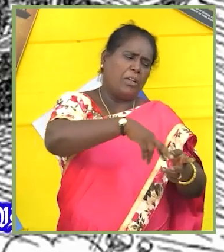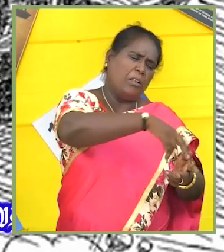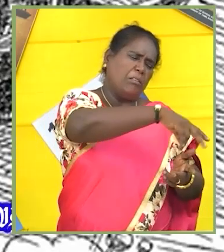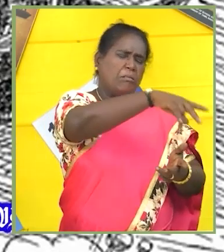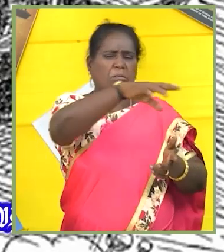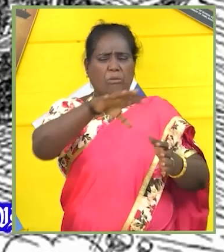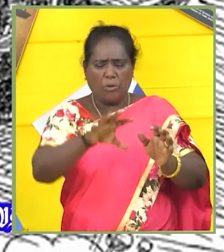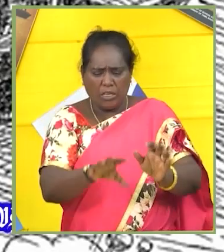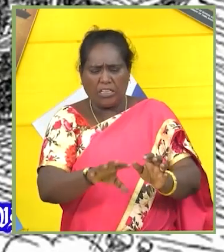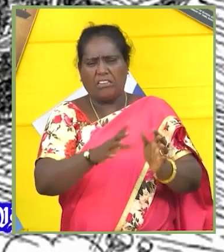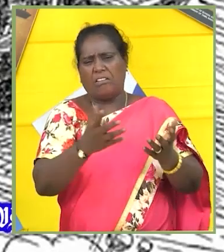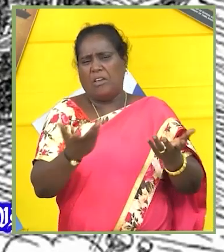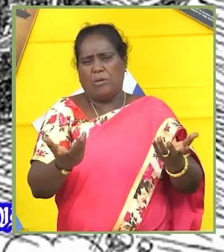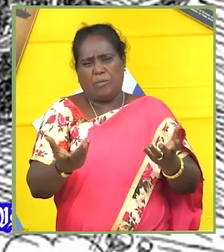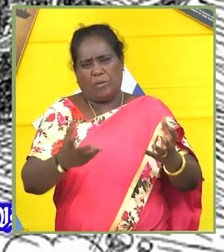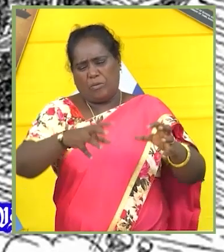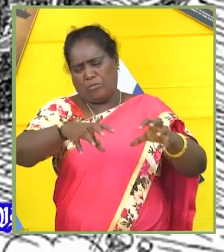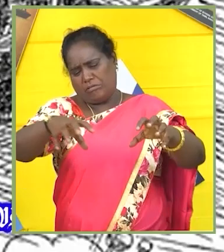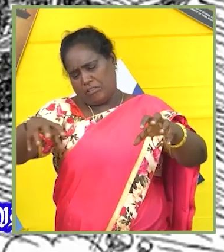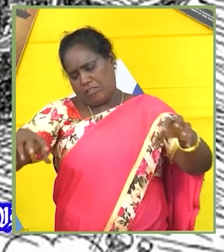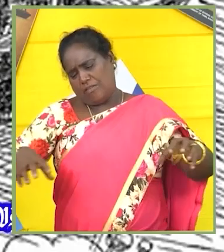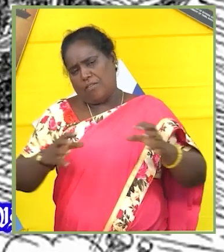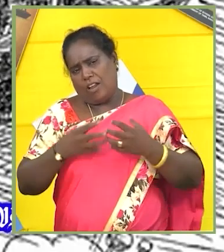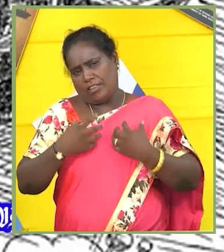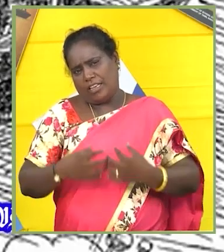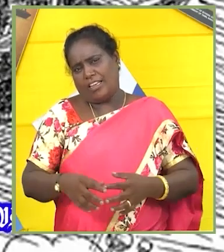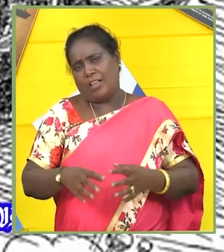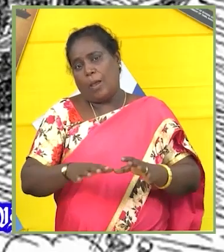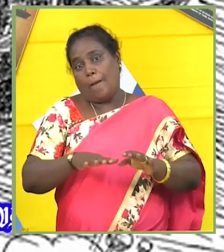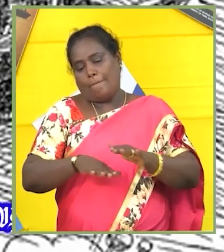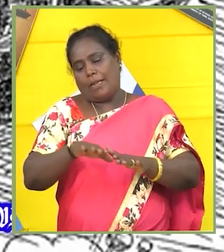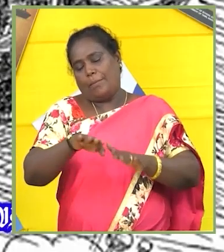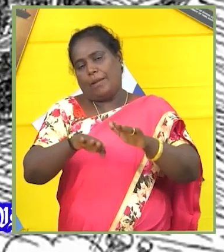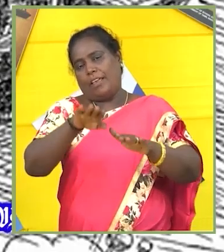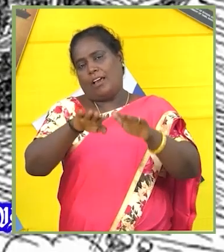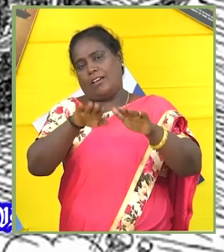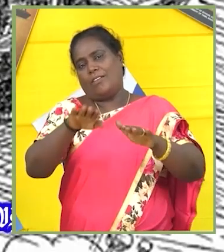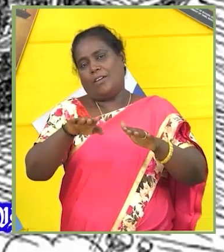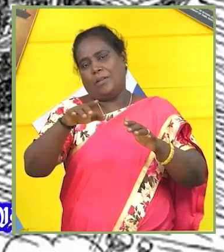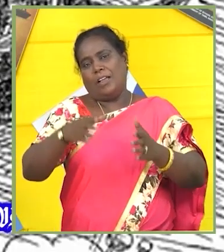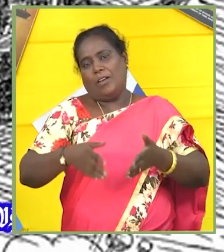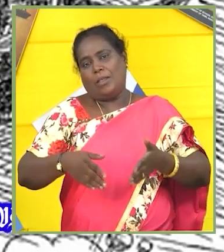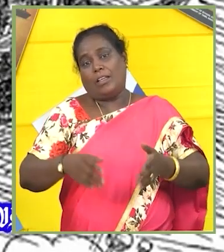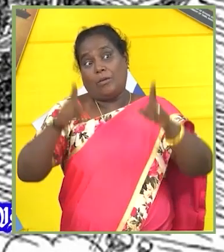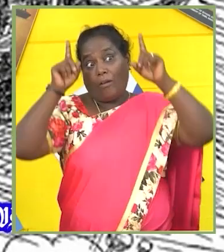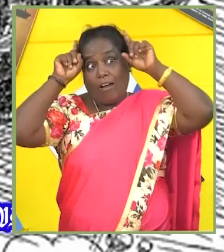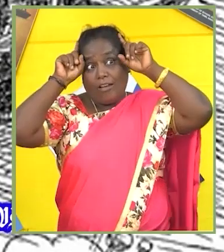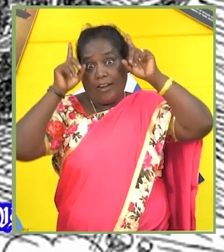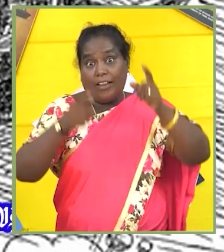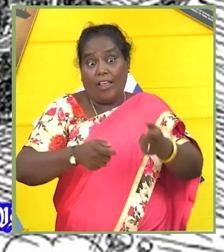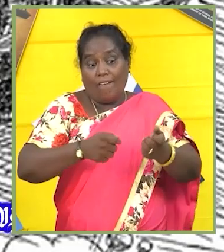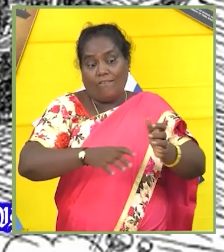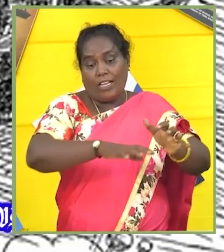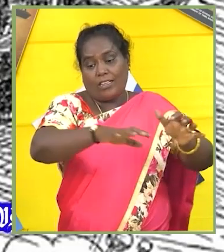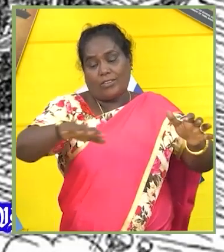வாழ்ந்த ஆதி மனிதன் ஒரு இடத்தில் குழுக்களாக வாழ முற்பட்டான். அப்போது படிப்படியாக நாகரிக வளர்ச்சி பெற்று கால்நடைகளை